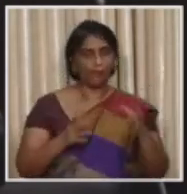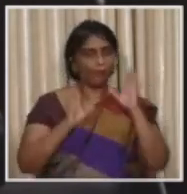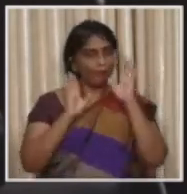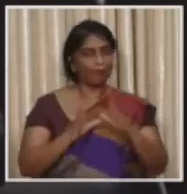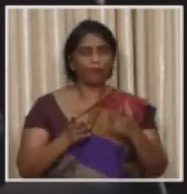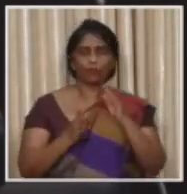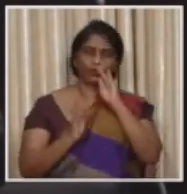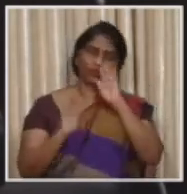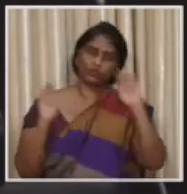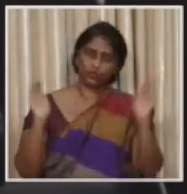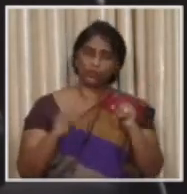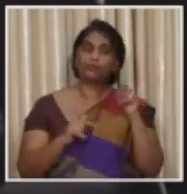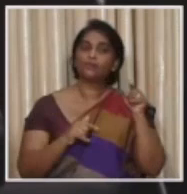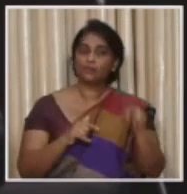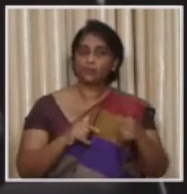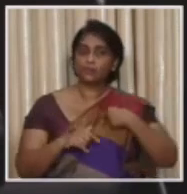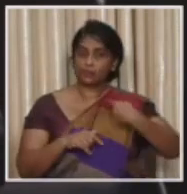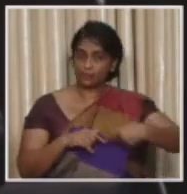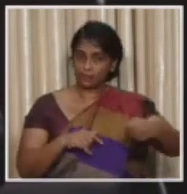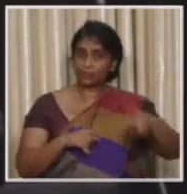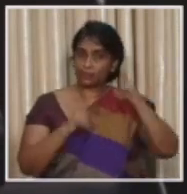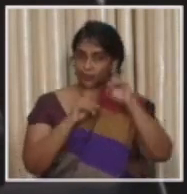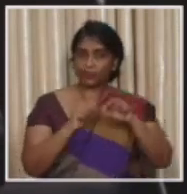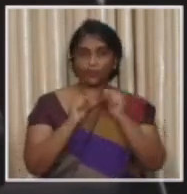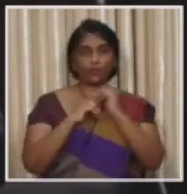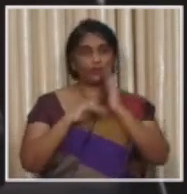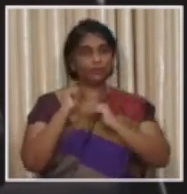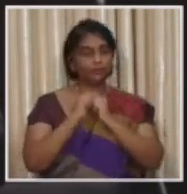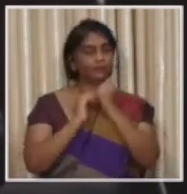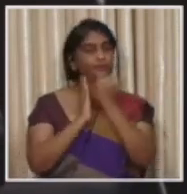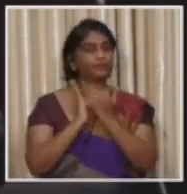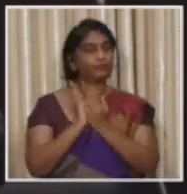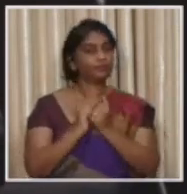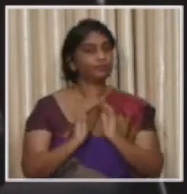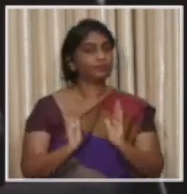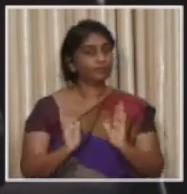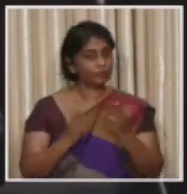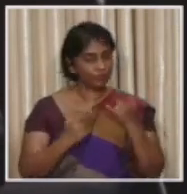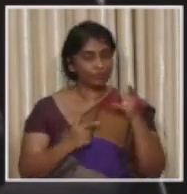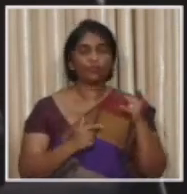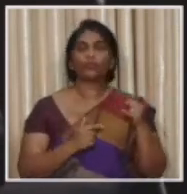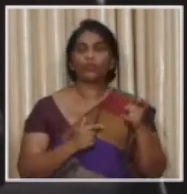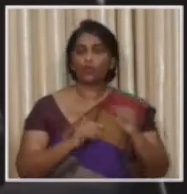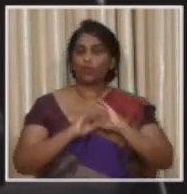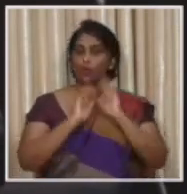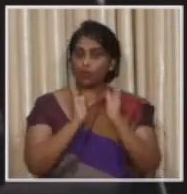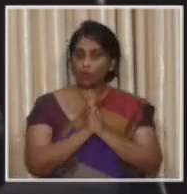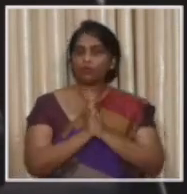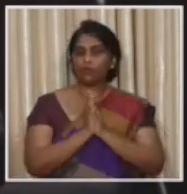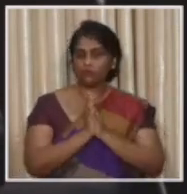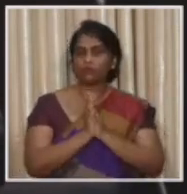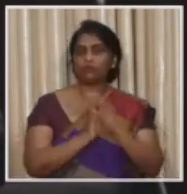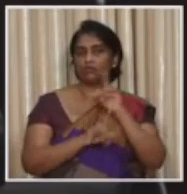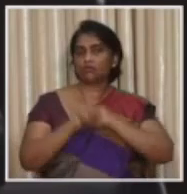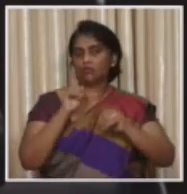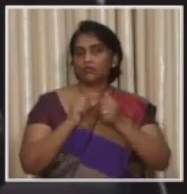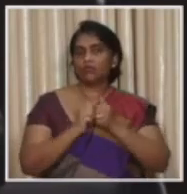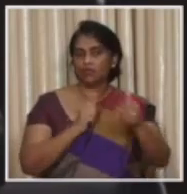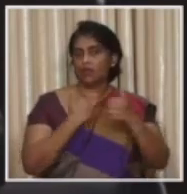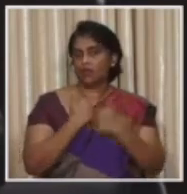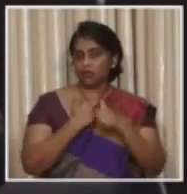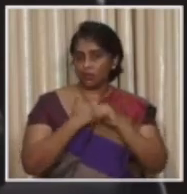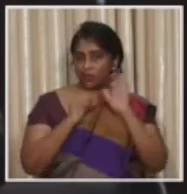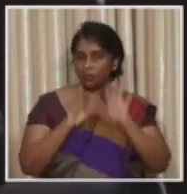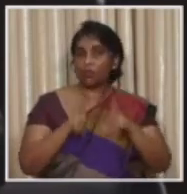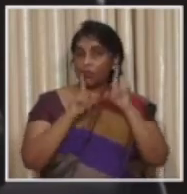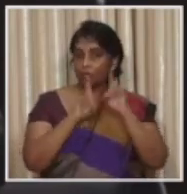ඒ අඩු ගානේ මේ දවස්වල ඒ වැඩපිළිවෙල ක්‍රියාත්මක කරන්න ඔක්කොම දෙනා වාඩි වෙලා එක්කෝ සාකච්ඡා කරලා වැඩපිළිවෙලක් හදන්න. හැබැයි